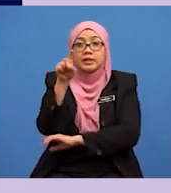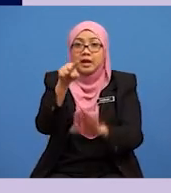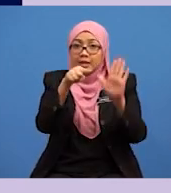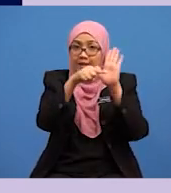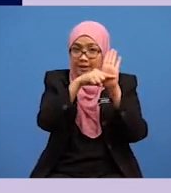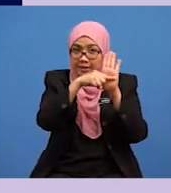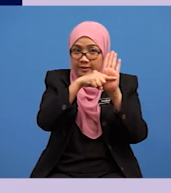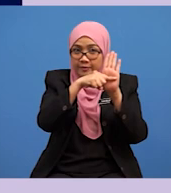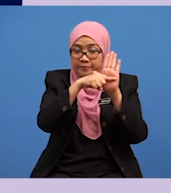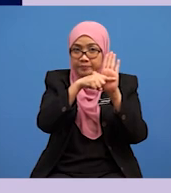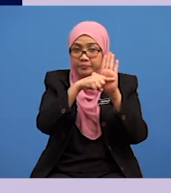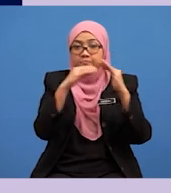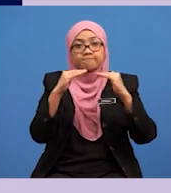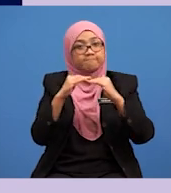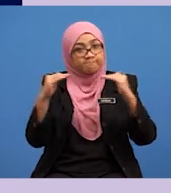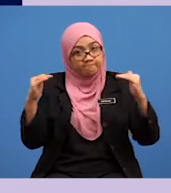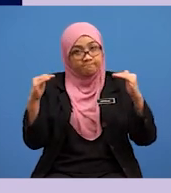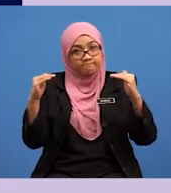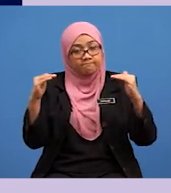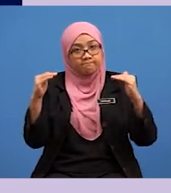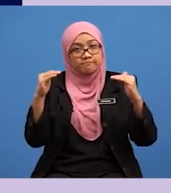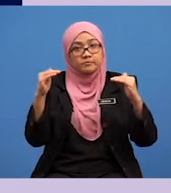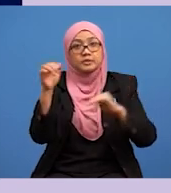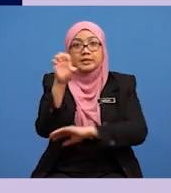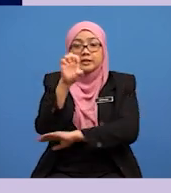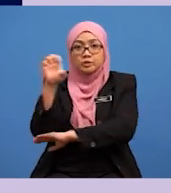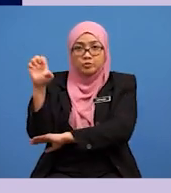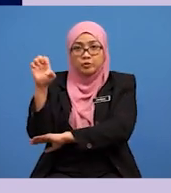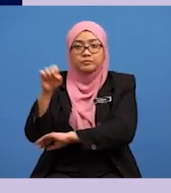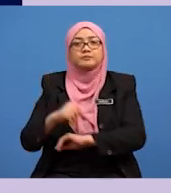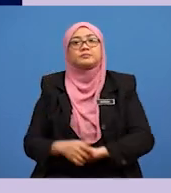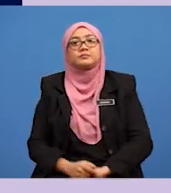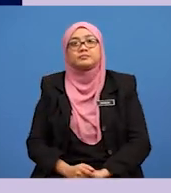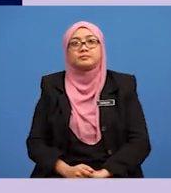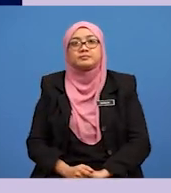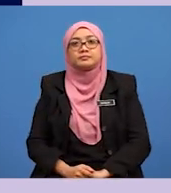sebagai petala elektron. Petala